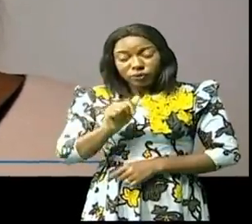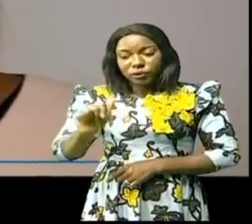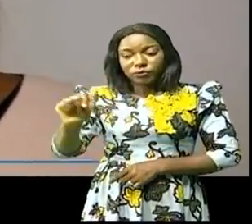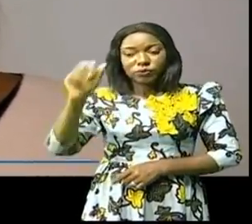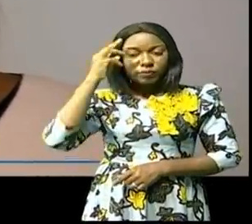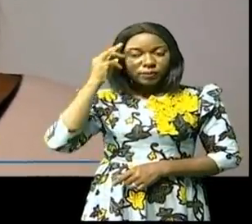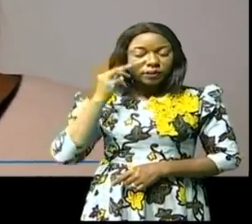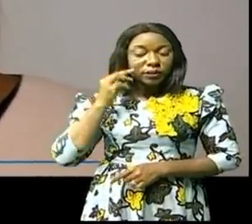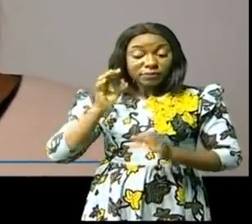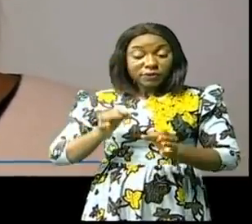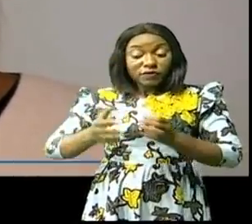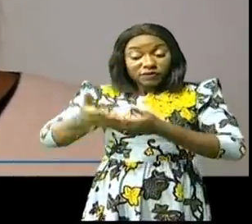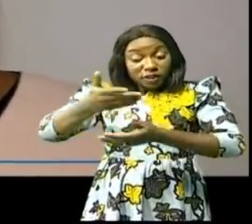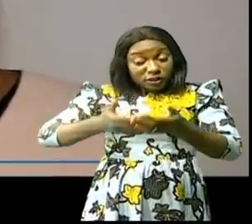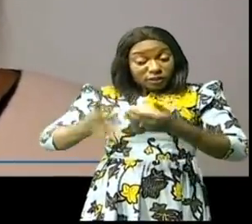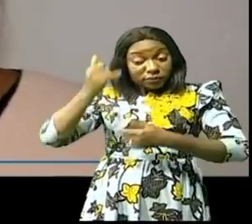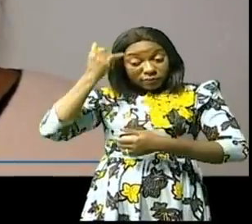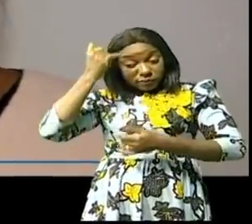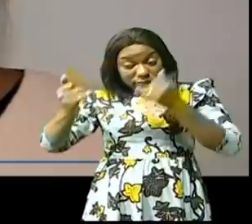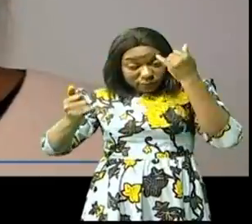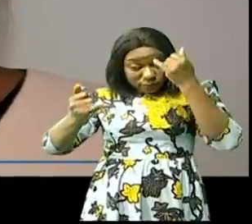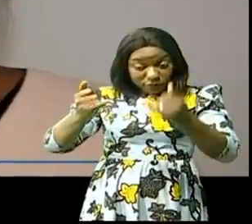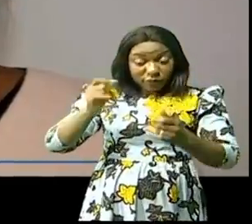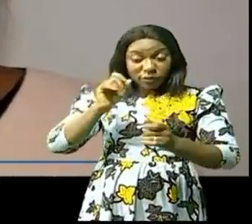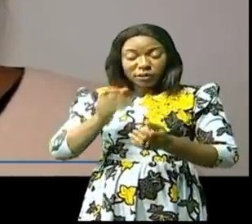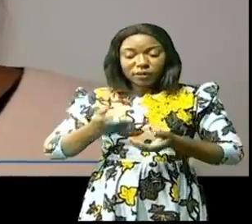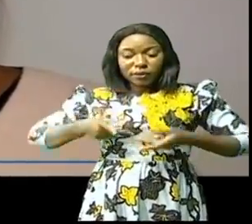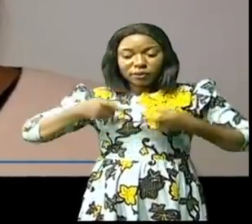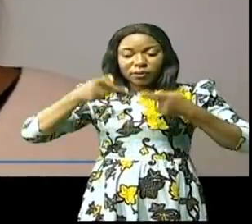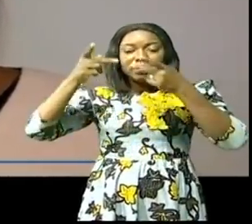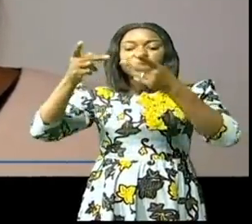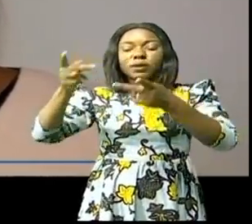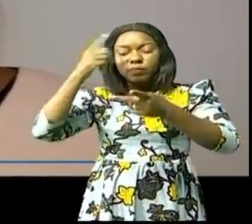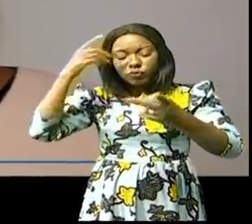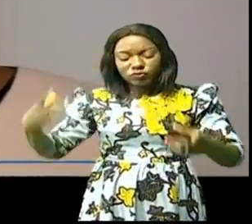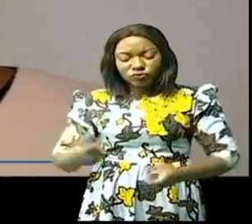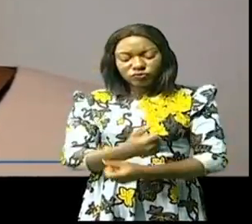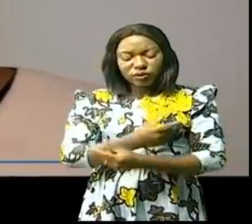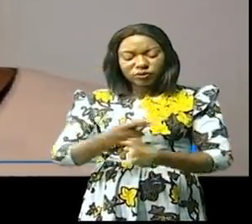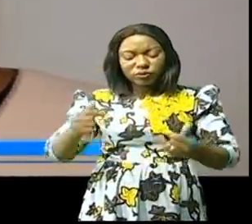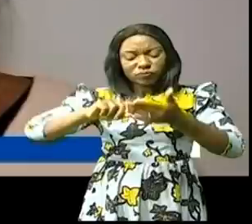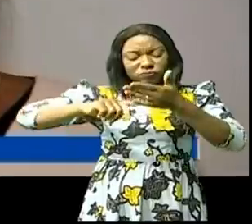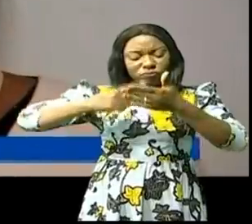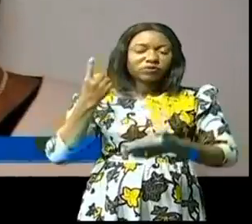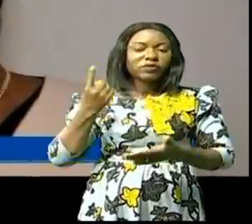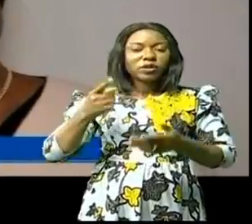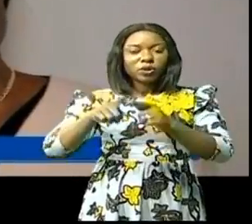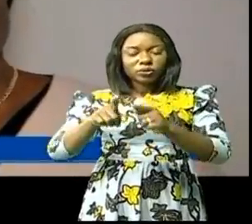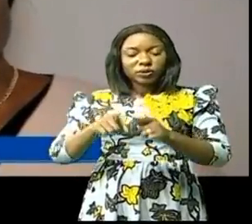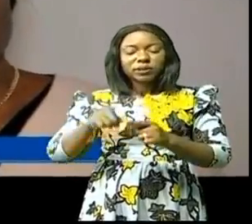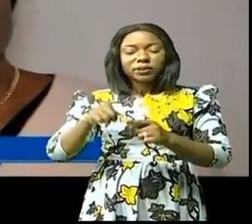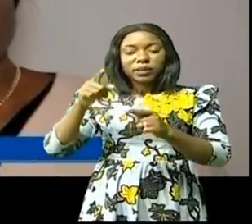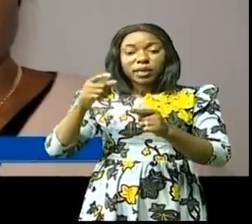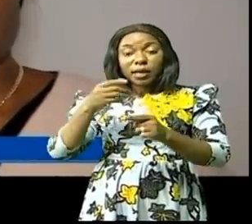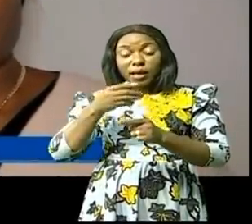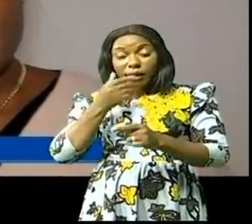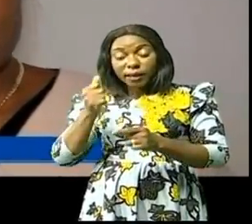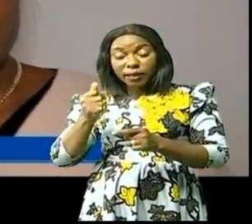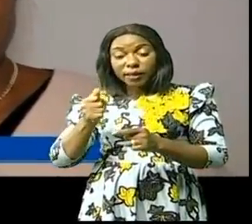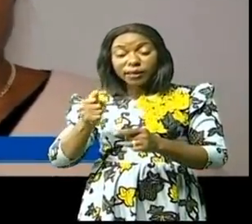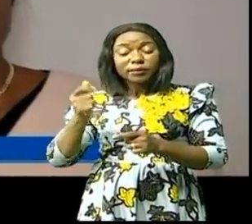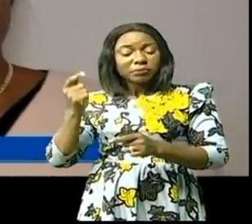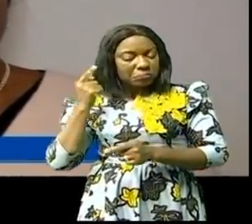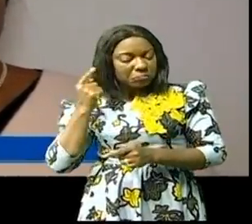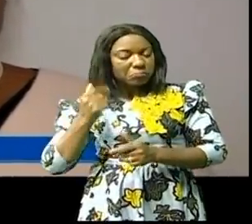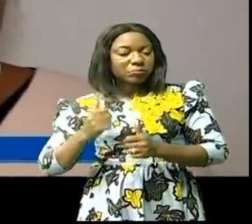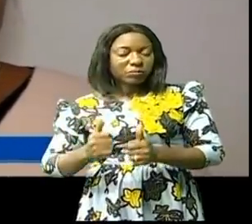va essayer d'échanger. Il posera ce problème pour qu'on puisse trouver une solution adéquate. Il a été d'une oreille attentive. Il